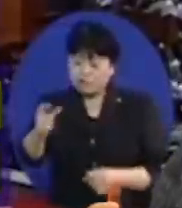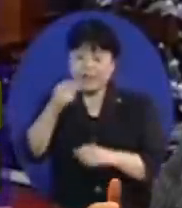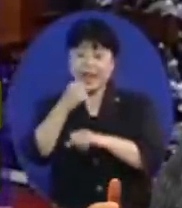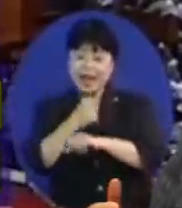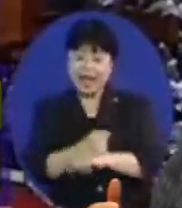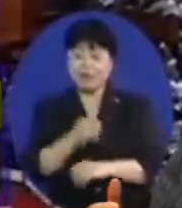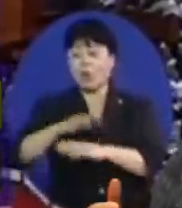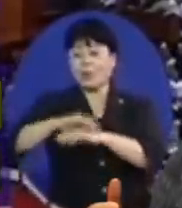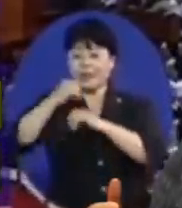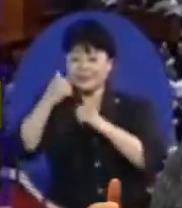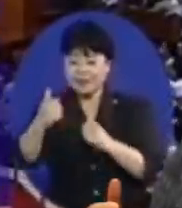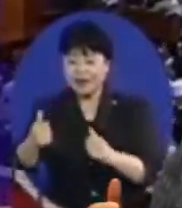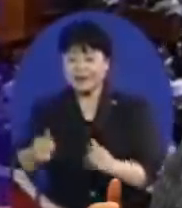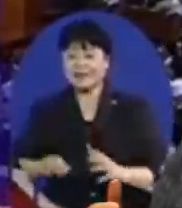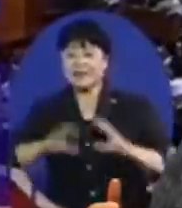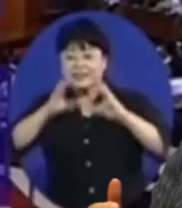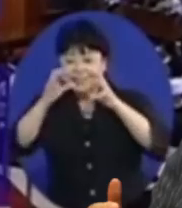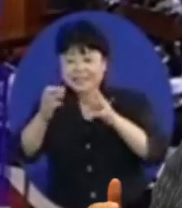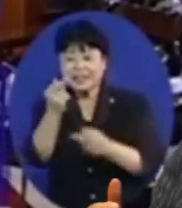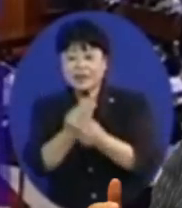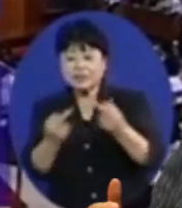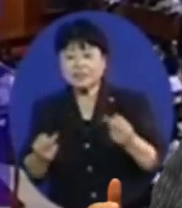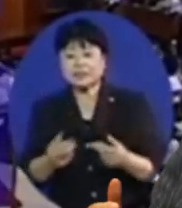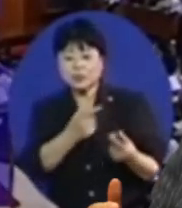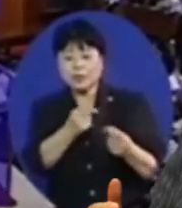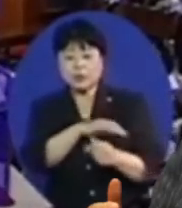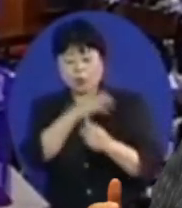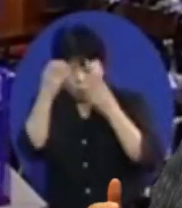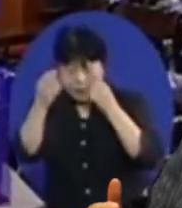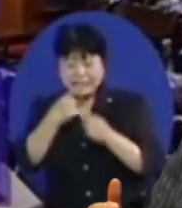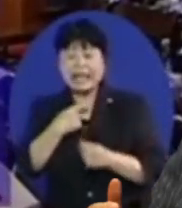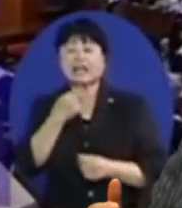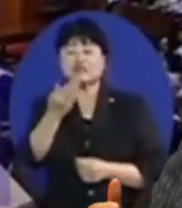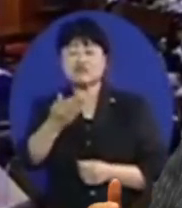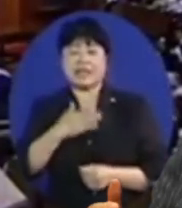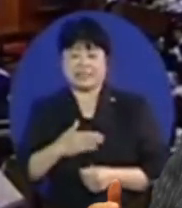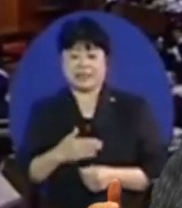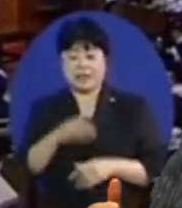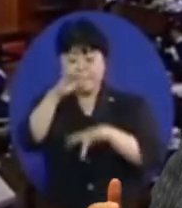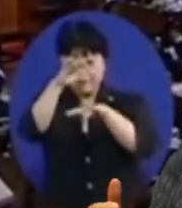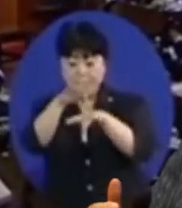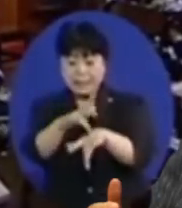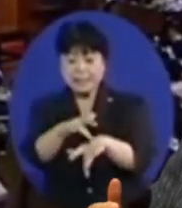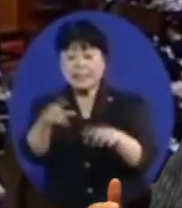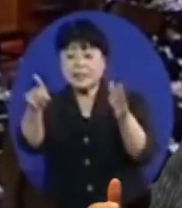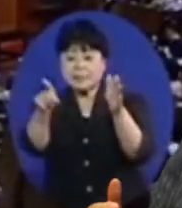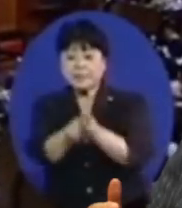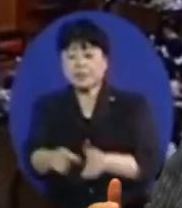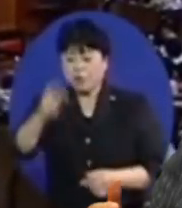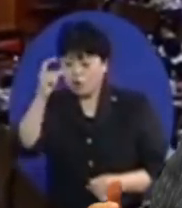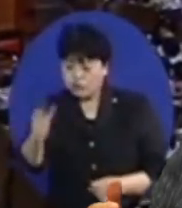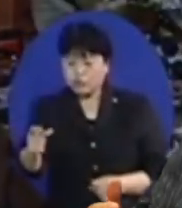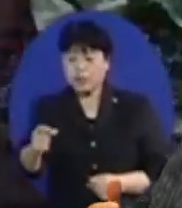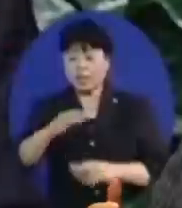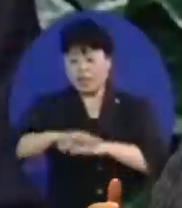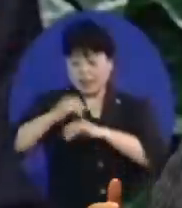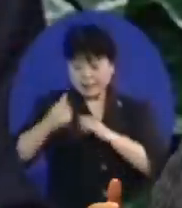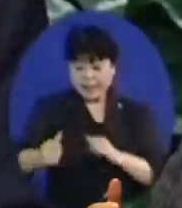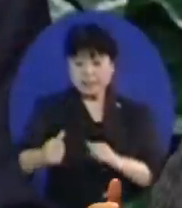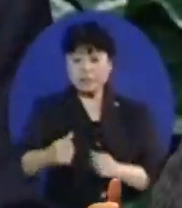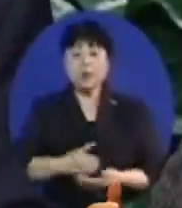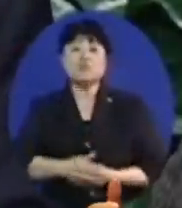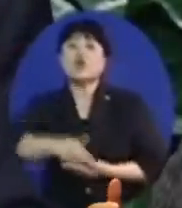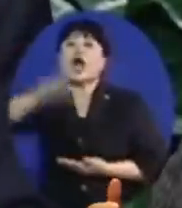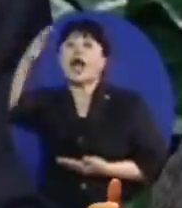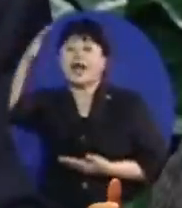그를 대적하라. 이런 세상에 있는 내 형제들도 동일한 고난을 당하는 줄 압니다. 마귀는 믿음을 굳건하게 하여 대적하면 물러가는